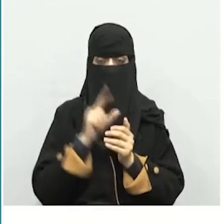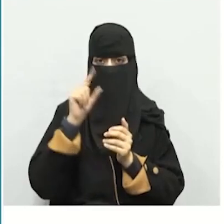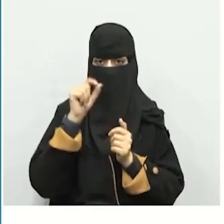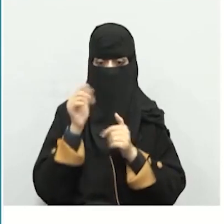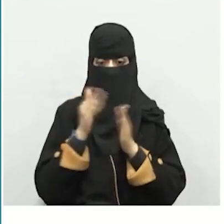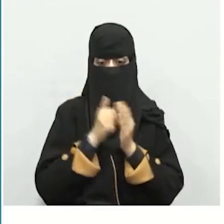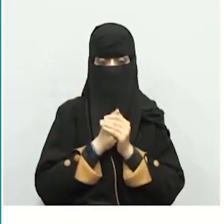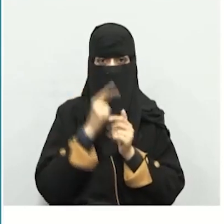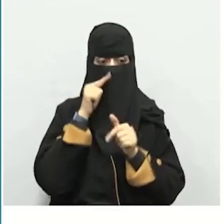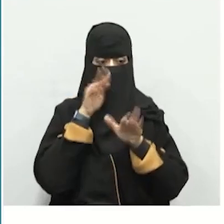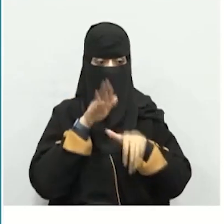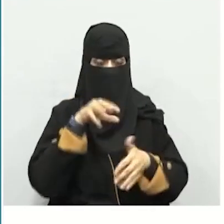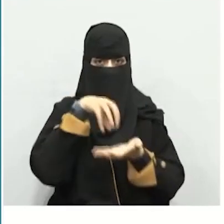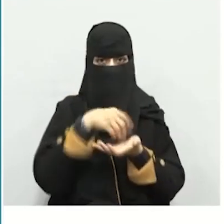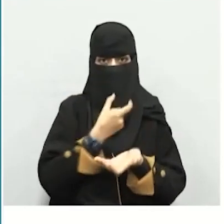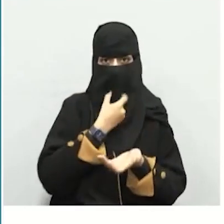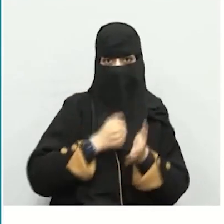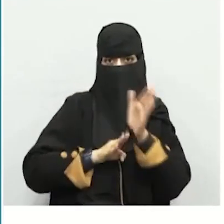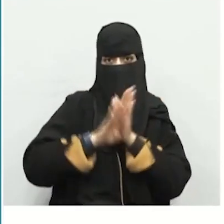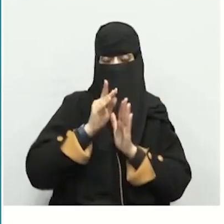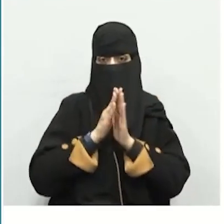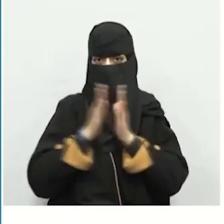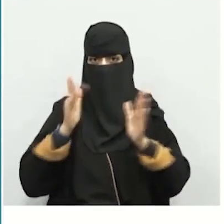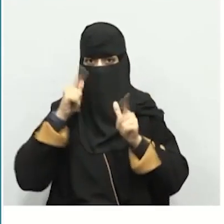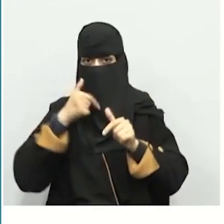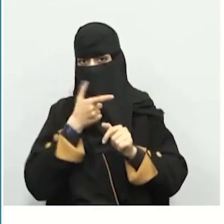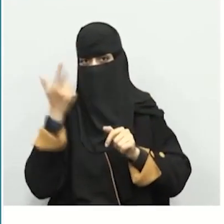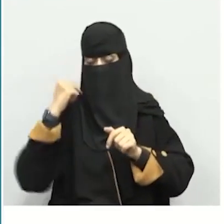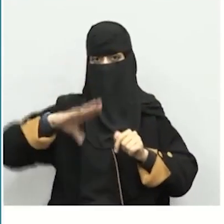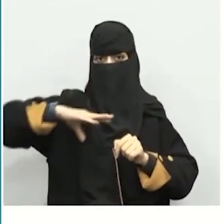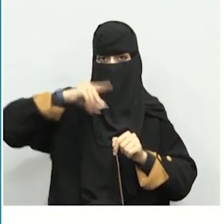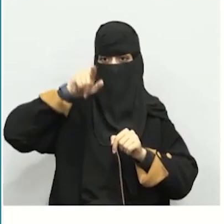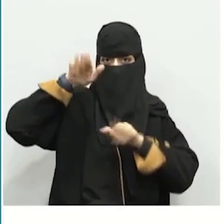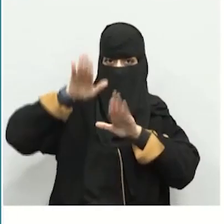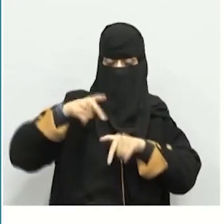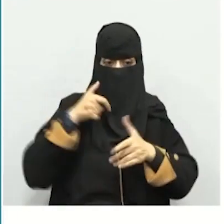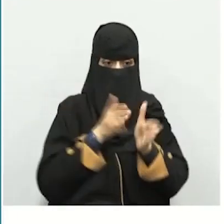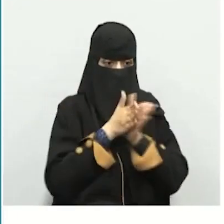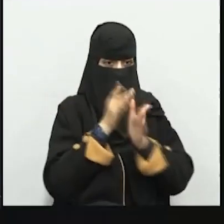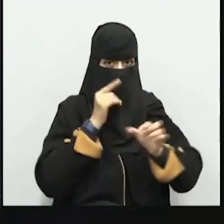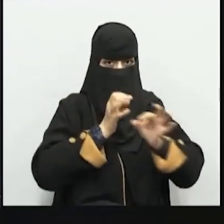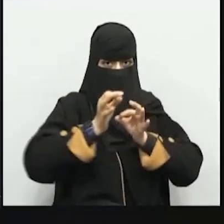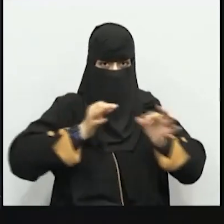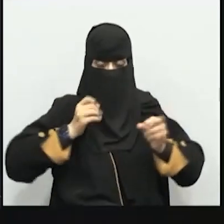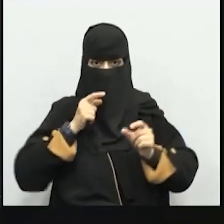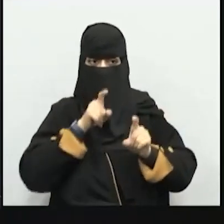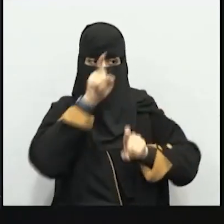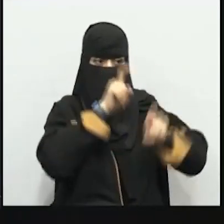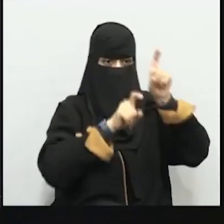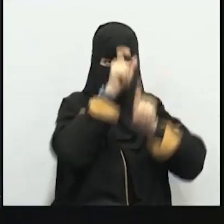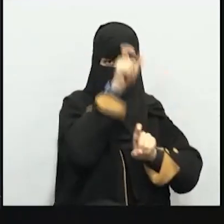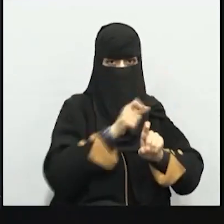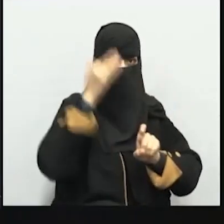أحسنتم. شهدت مدينة الرياض تطورا كبيرا عندما كان أميرا لها، حيث كان يحرص على التخطيط واستشارة ذوي